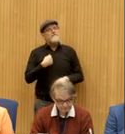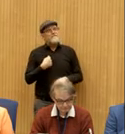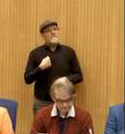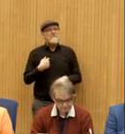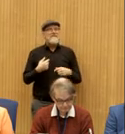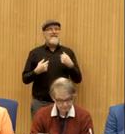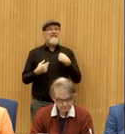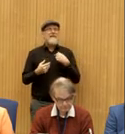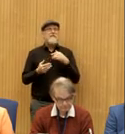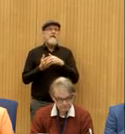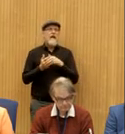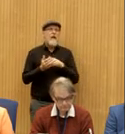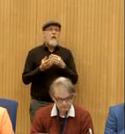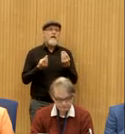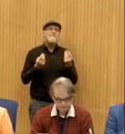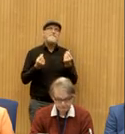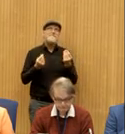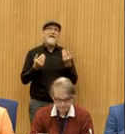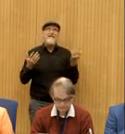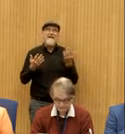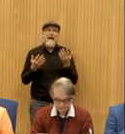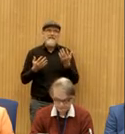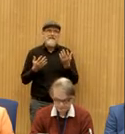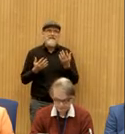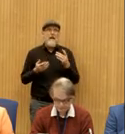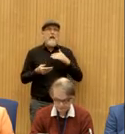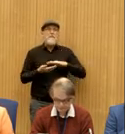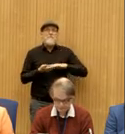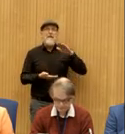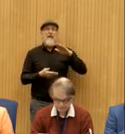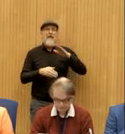verstehen und Themen auch wirklich zu verinnerlichen.